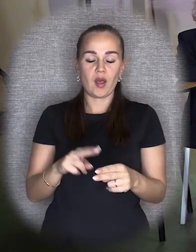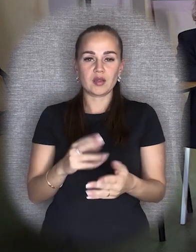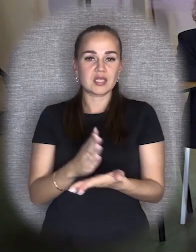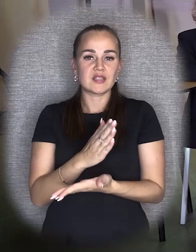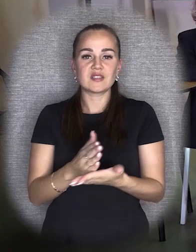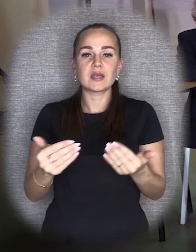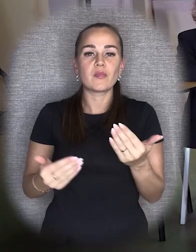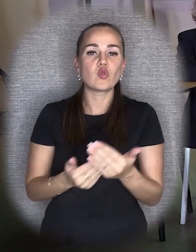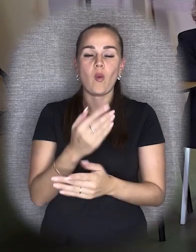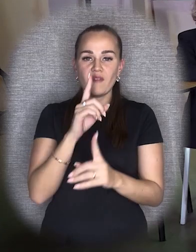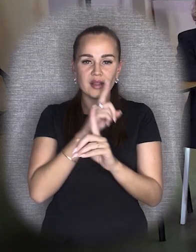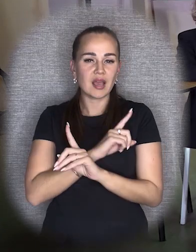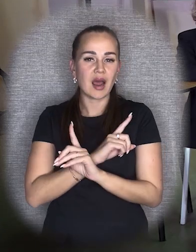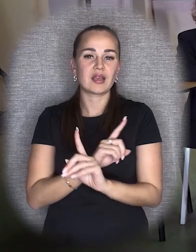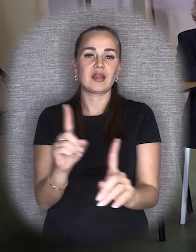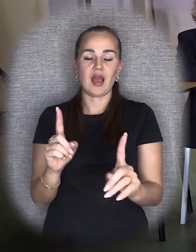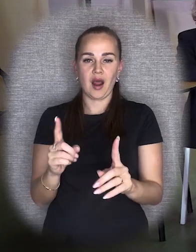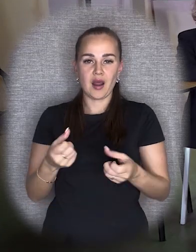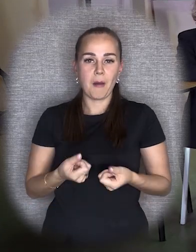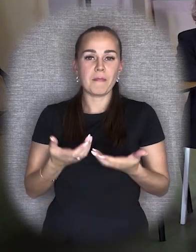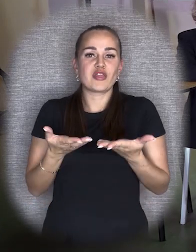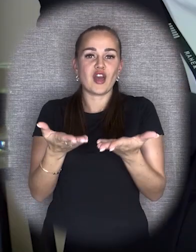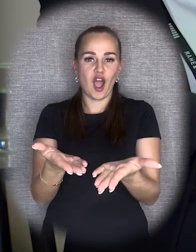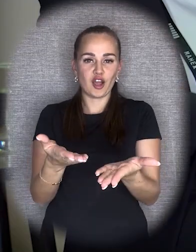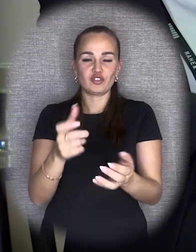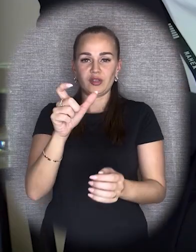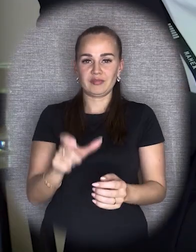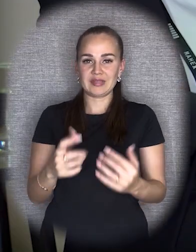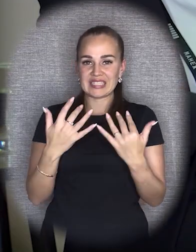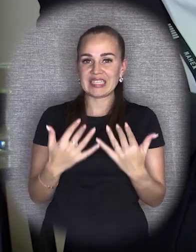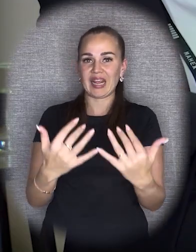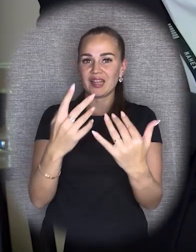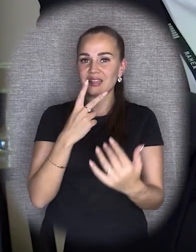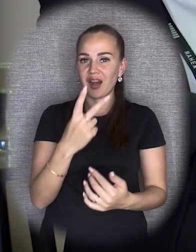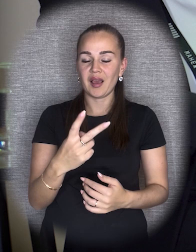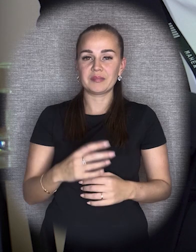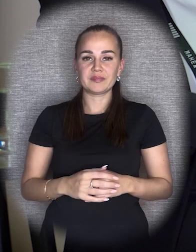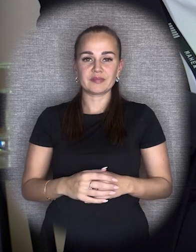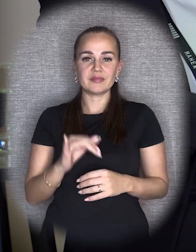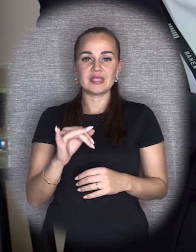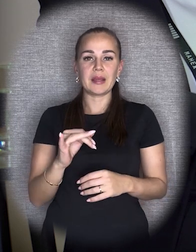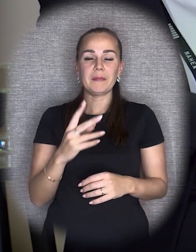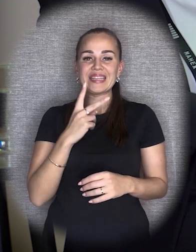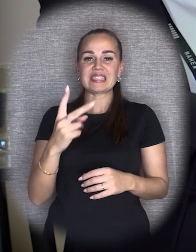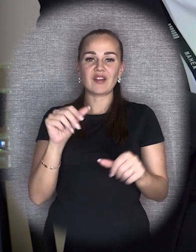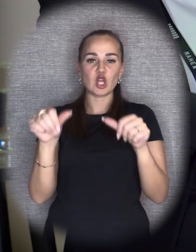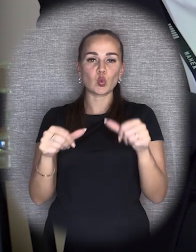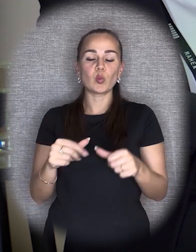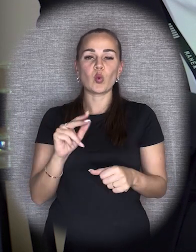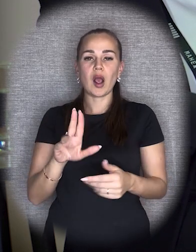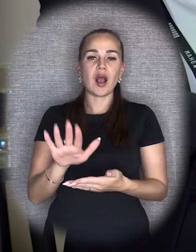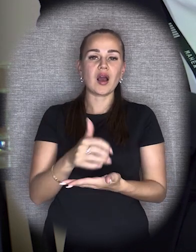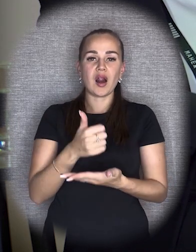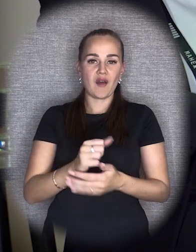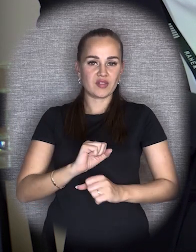новая, неординарная, оригинальная подача, которая действительно представляет скульптуру как некоего главного героя. И